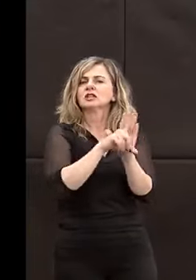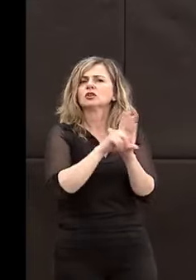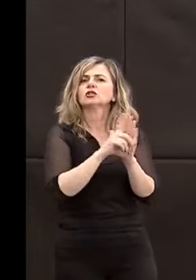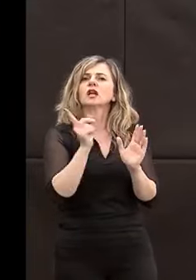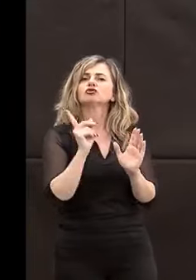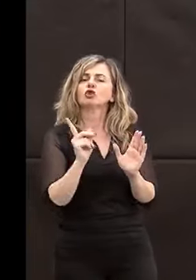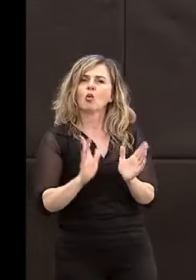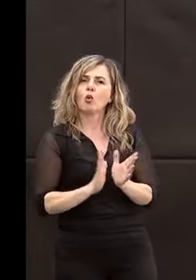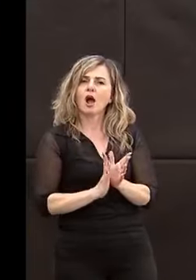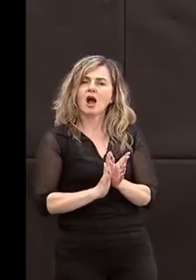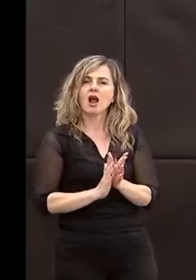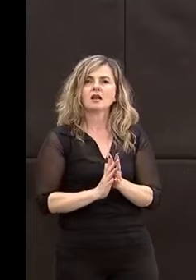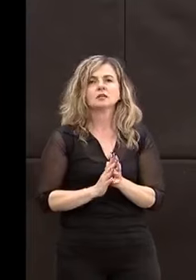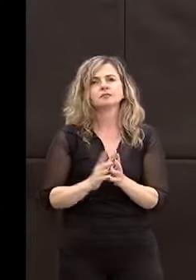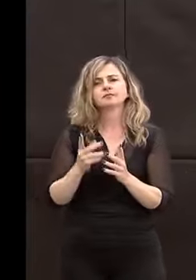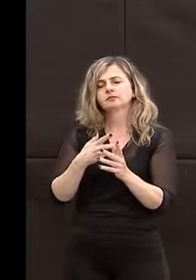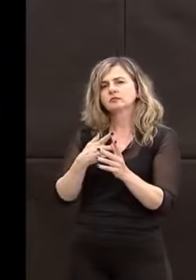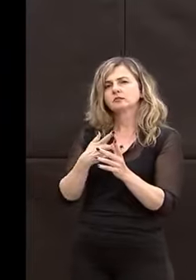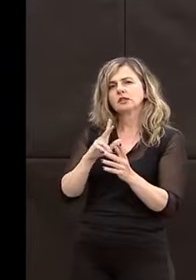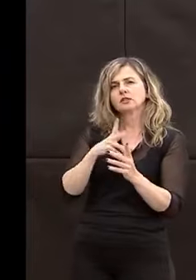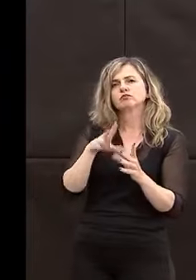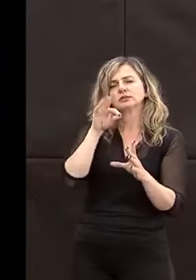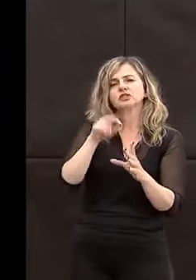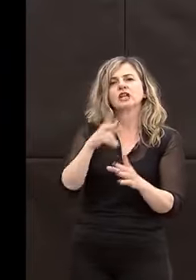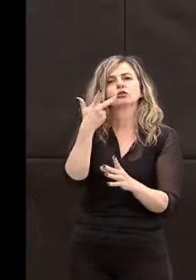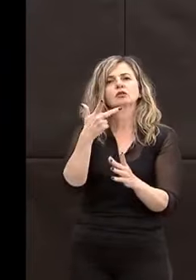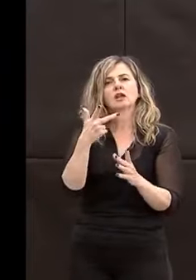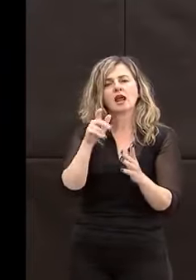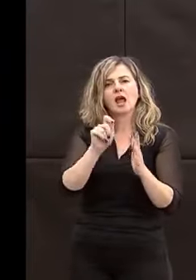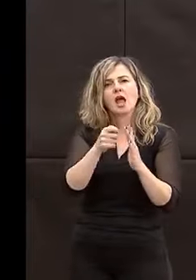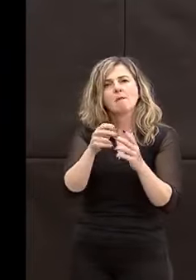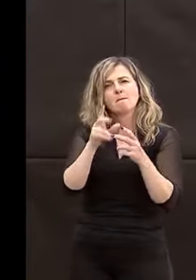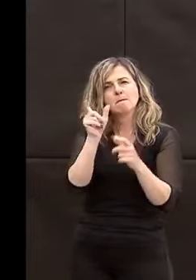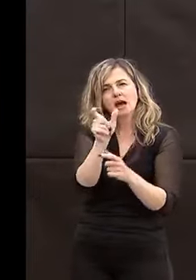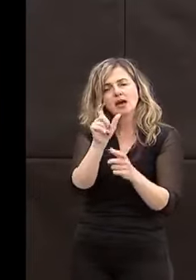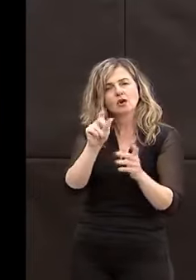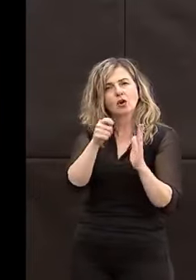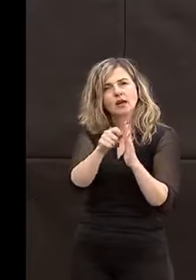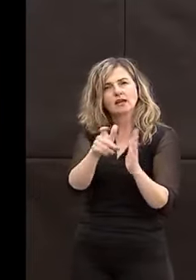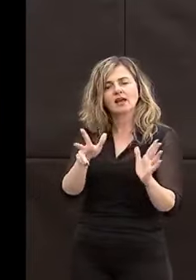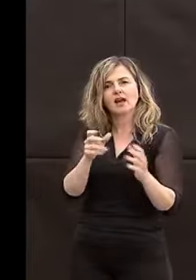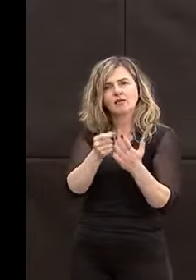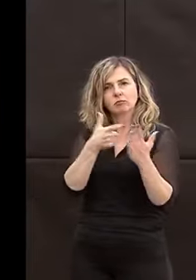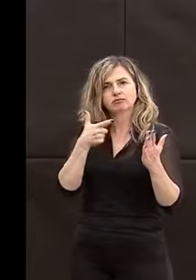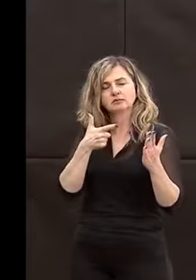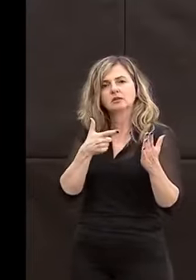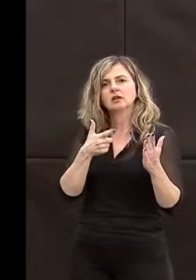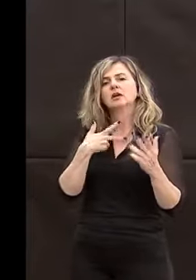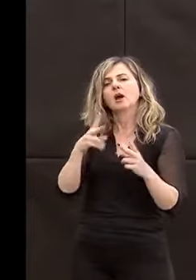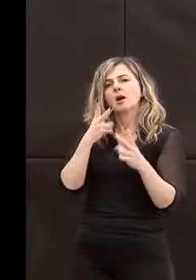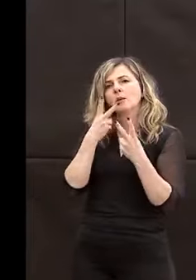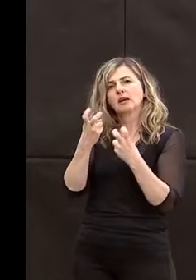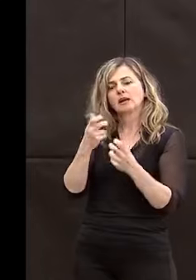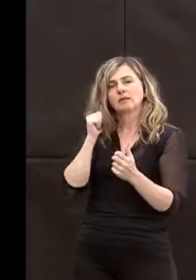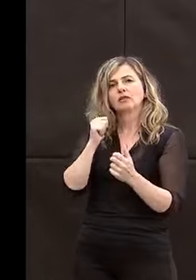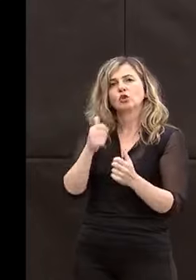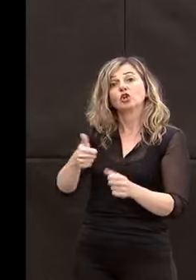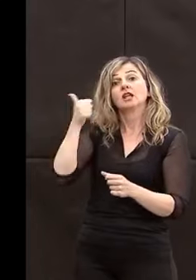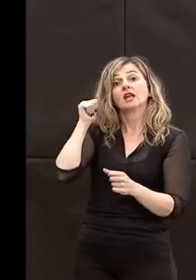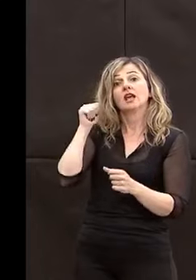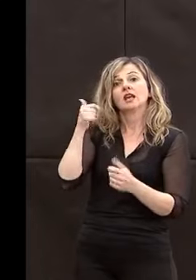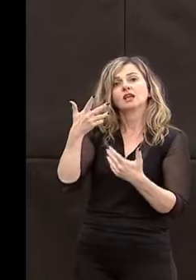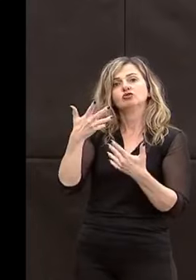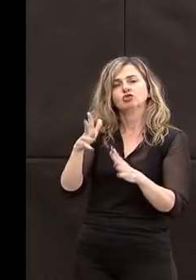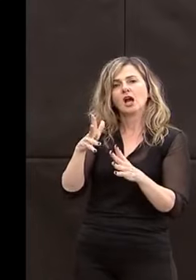voluto queste tre parole chiave innanzitutto premetto che già ieri il presidente e